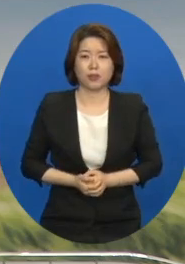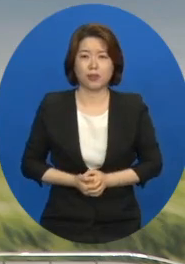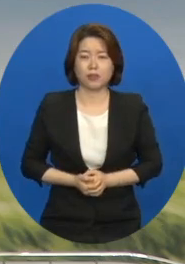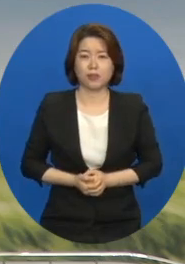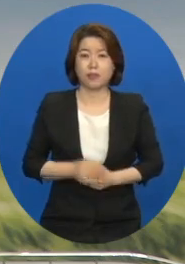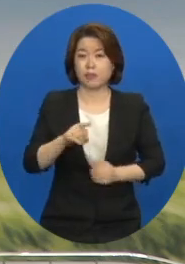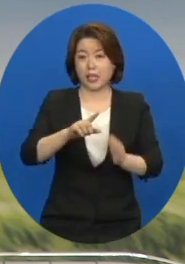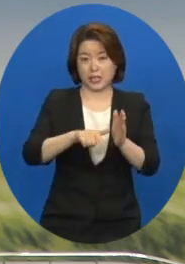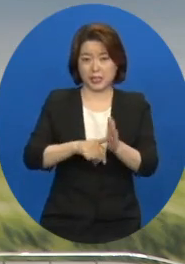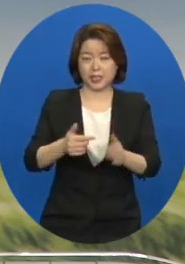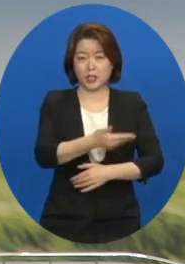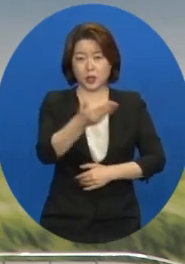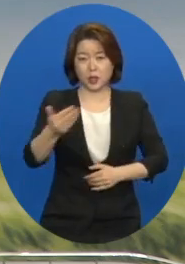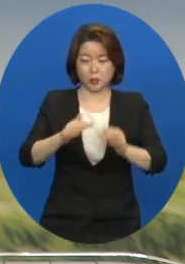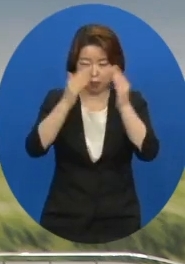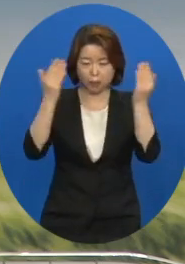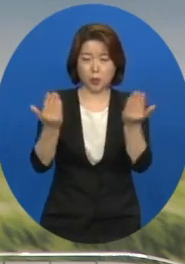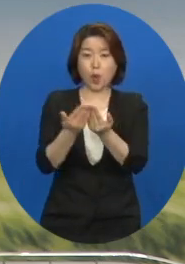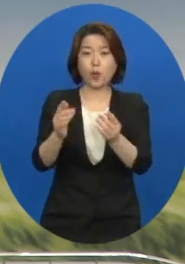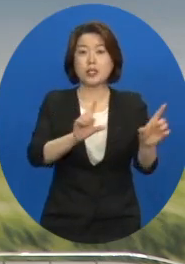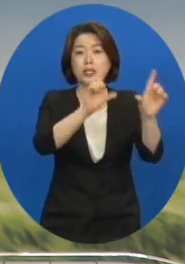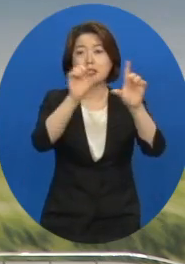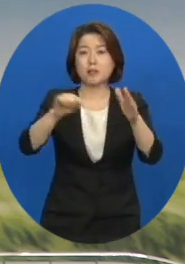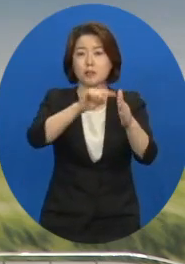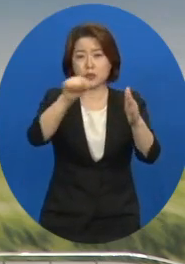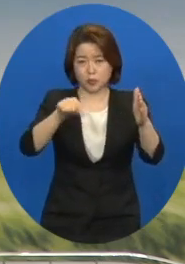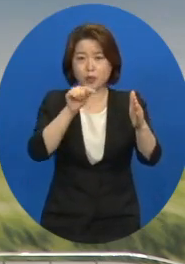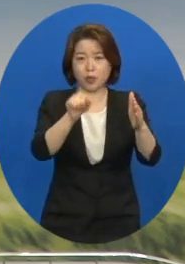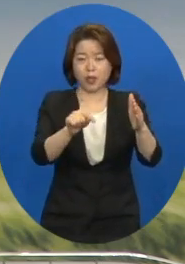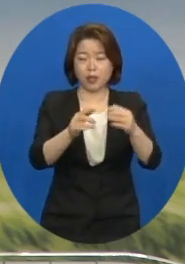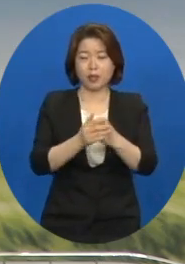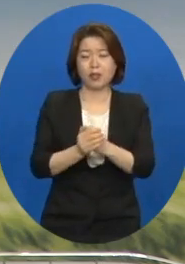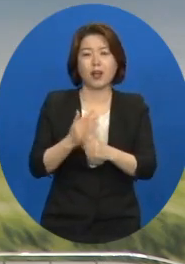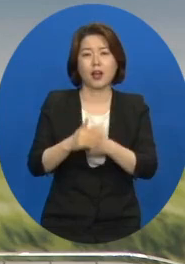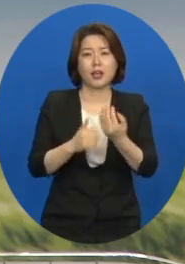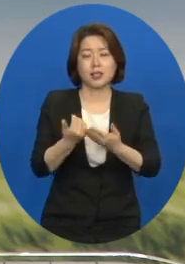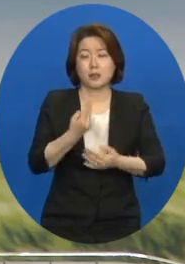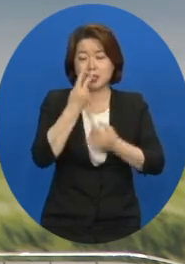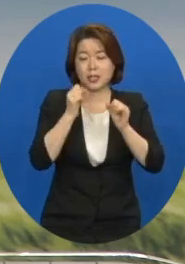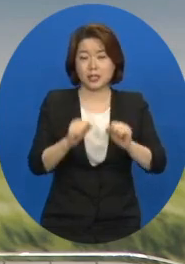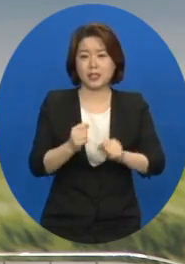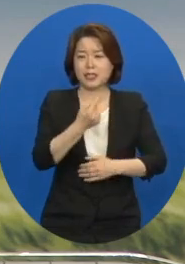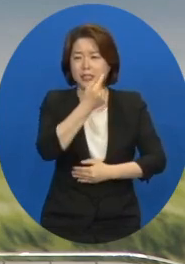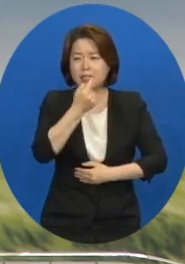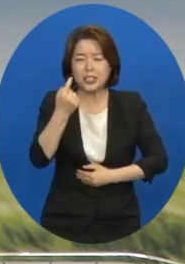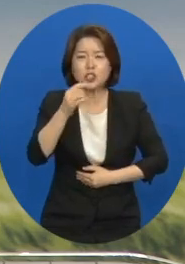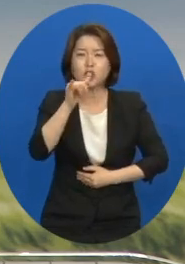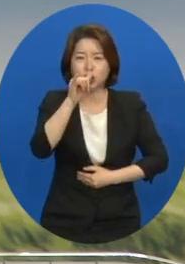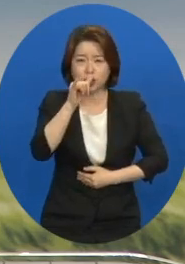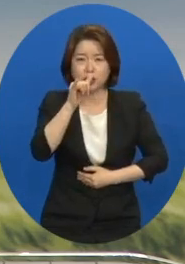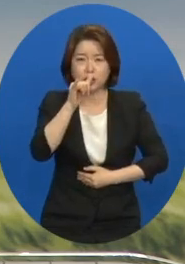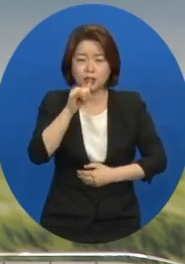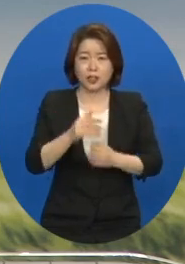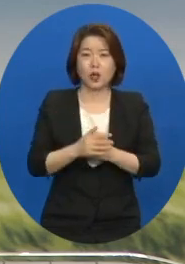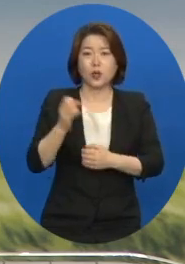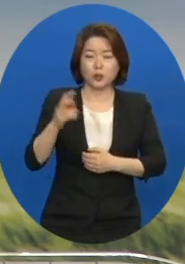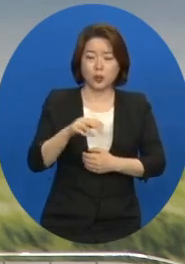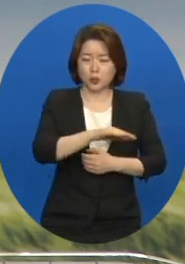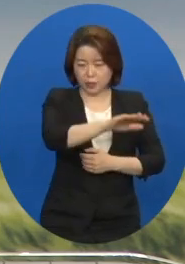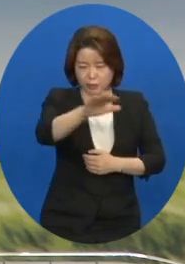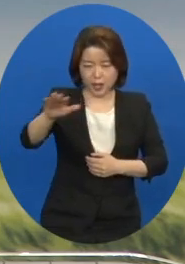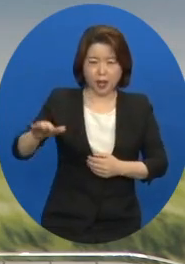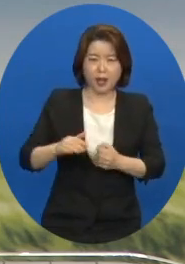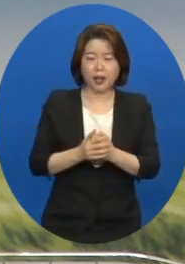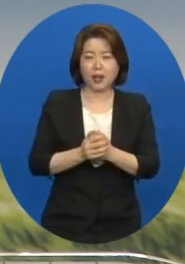이 시간에 여러분 모두의 삶 속에 정말 하나님의 살아계심의 증거가 있기를, 여러분이 다 그 증인이